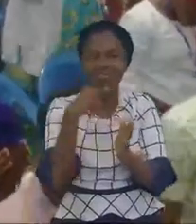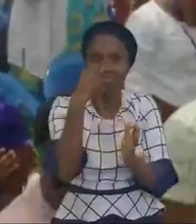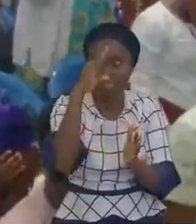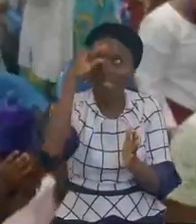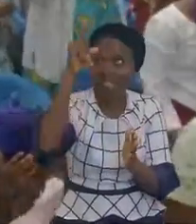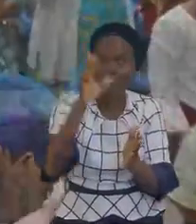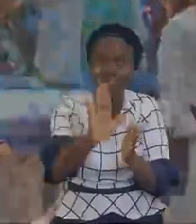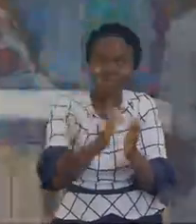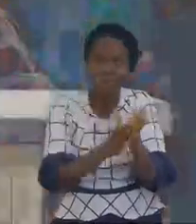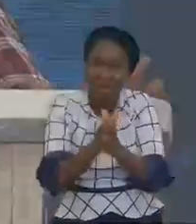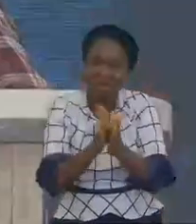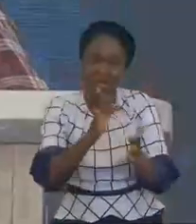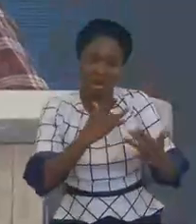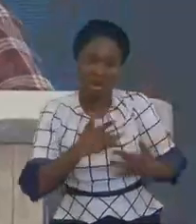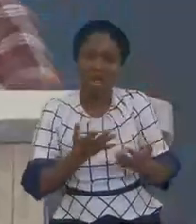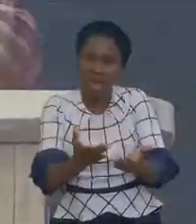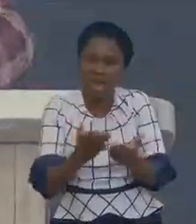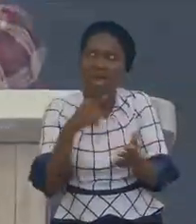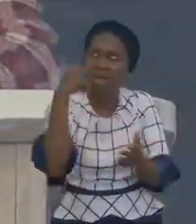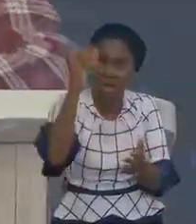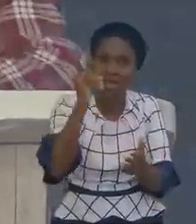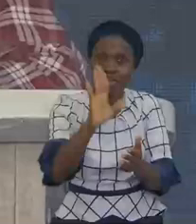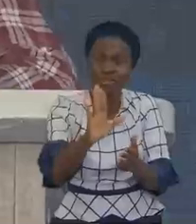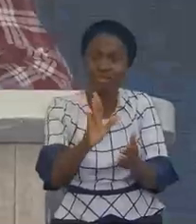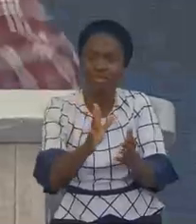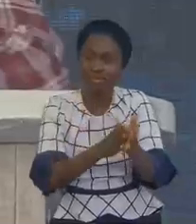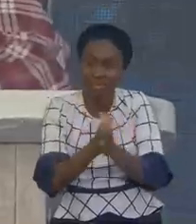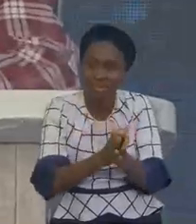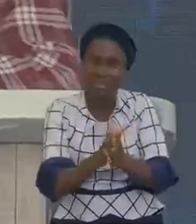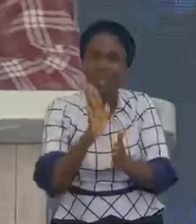Dis-lui ta poursuite. Dis-lui ce que tu veux.